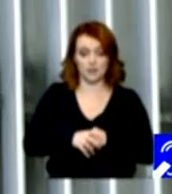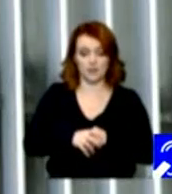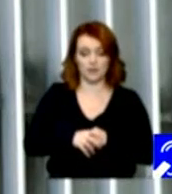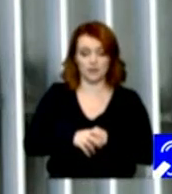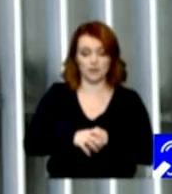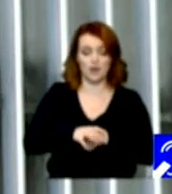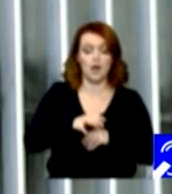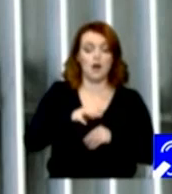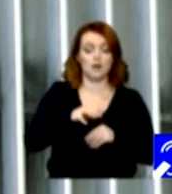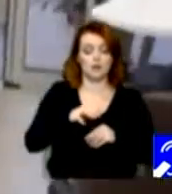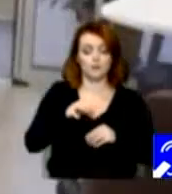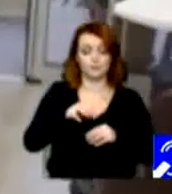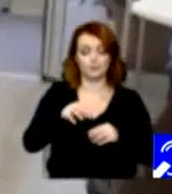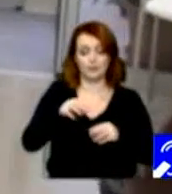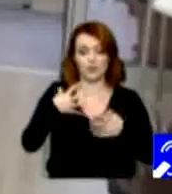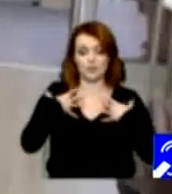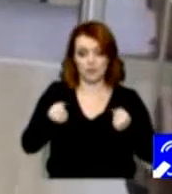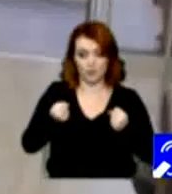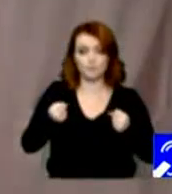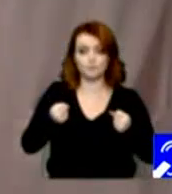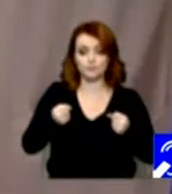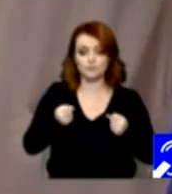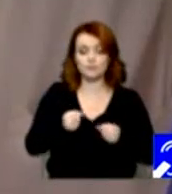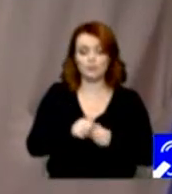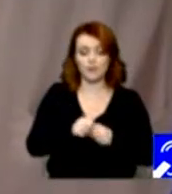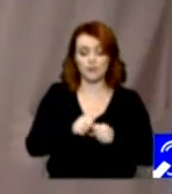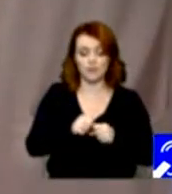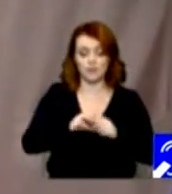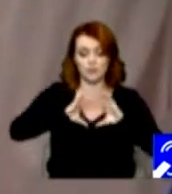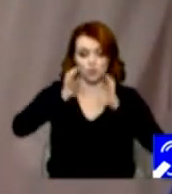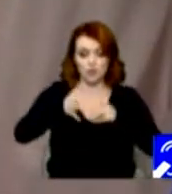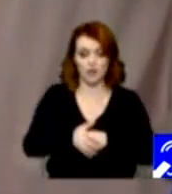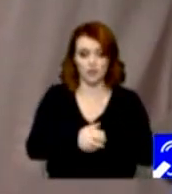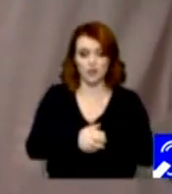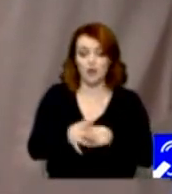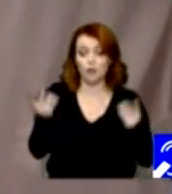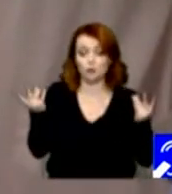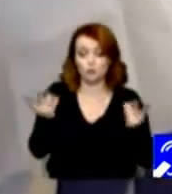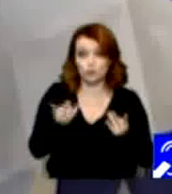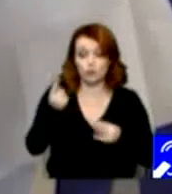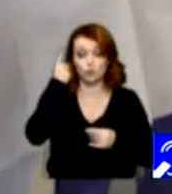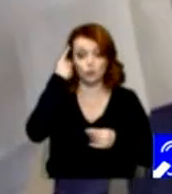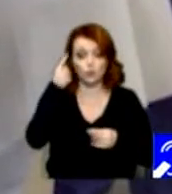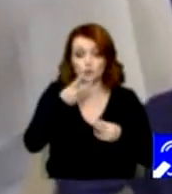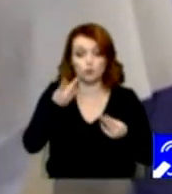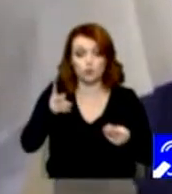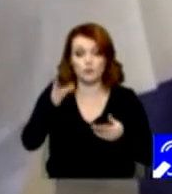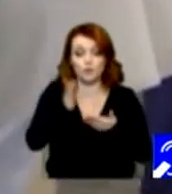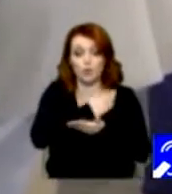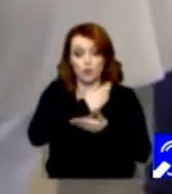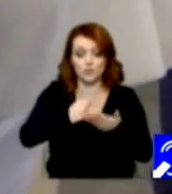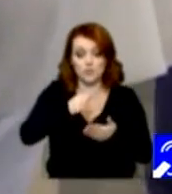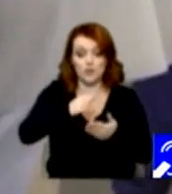susține că măsurile de Prevenire sunt cele mai bune pentru evitarea unui loc Downhill Precizează că din numărul total de